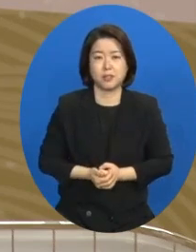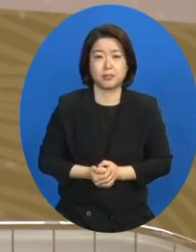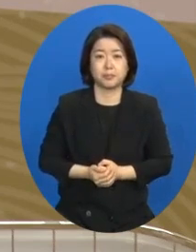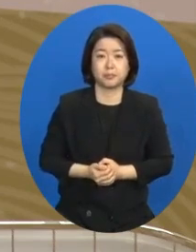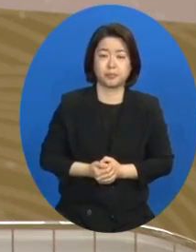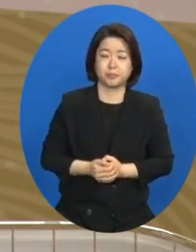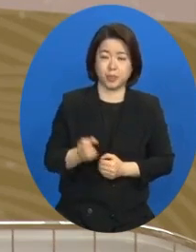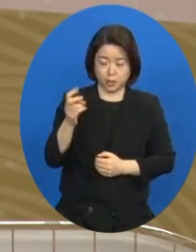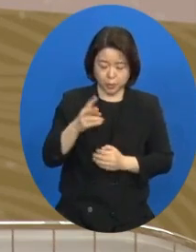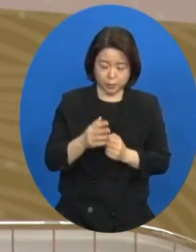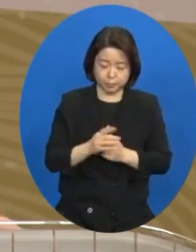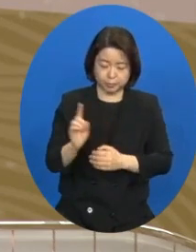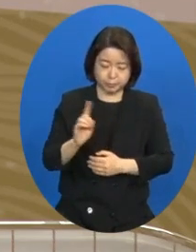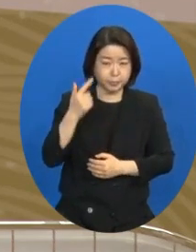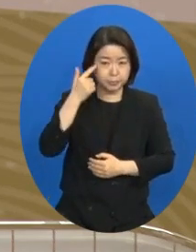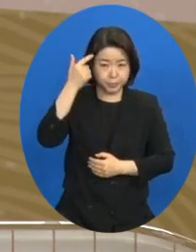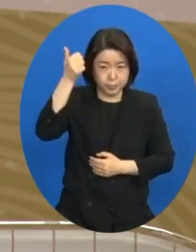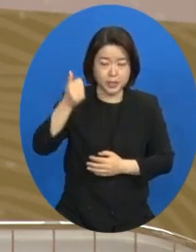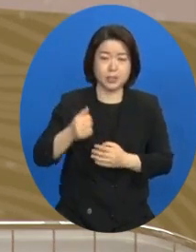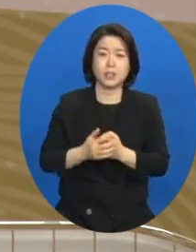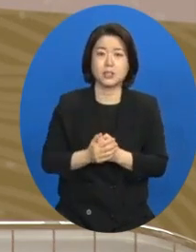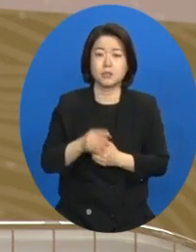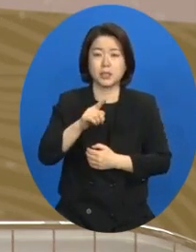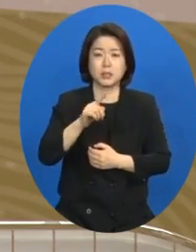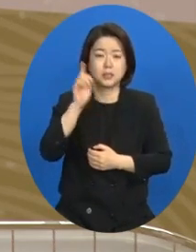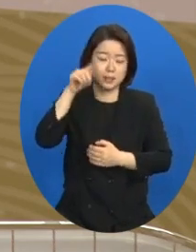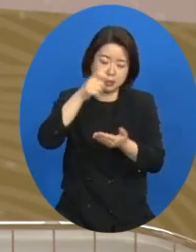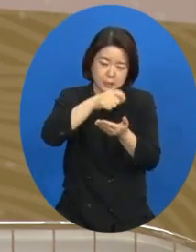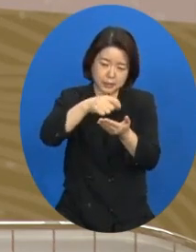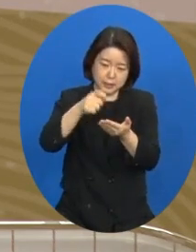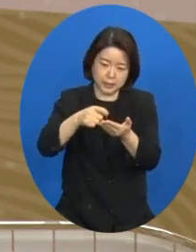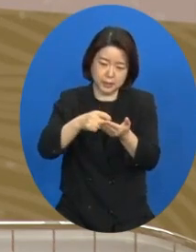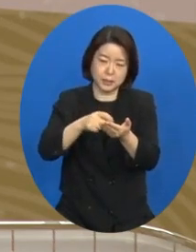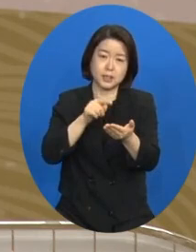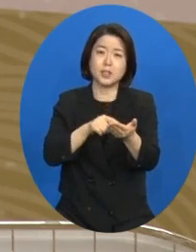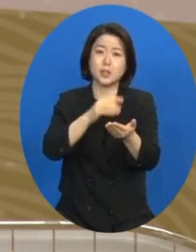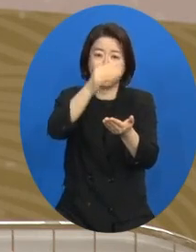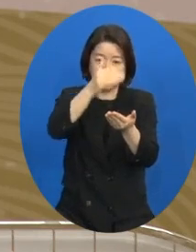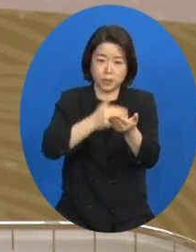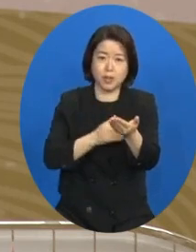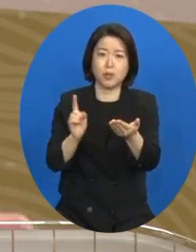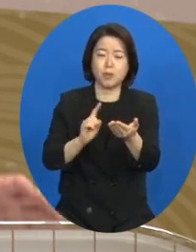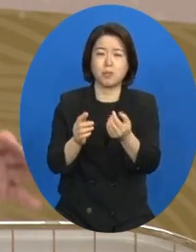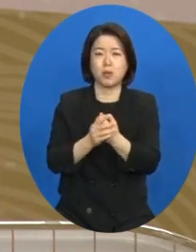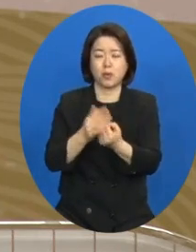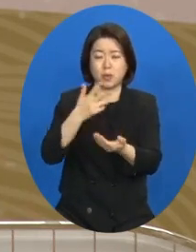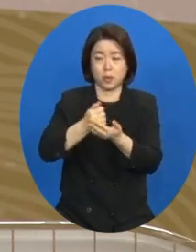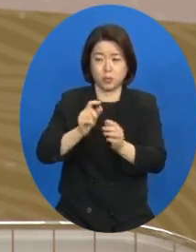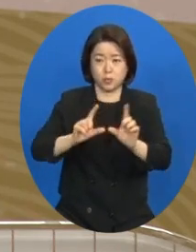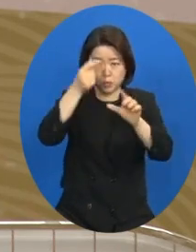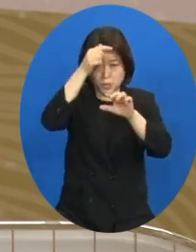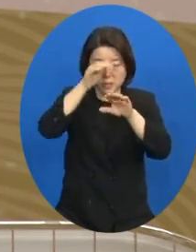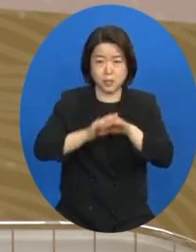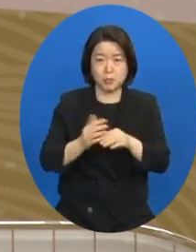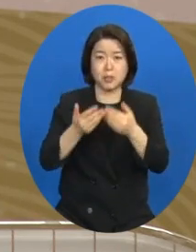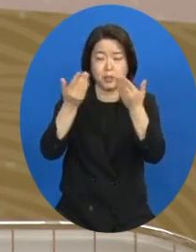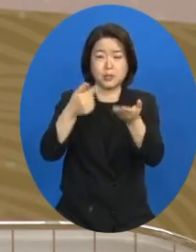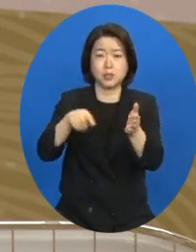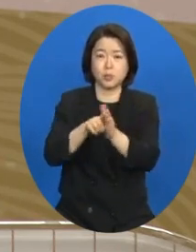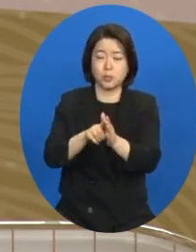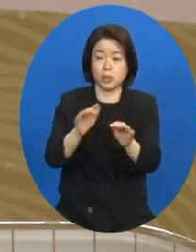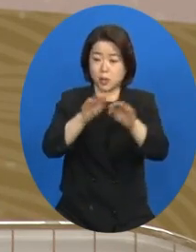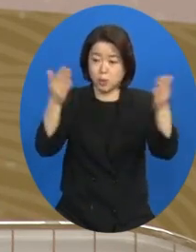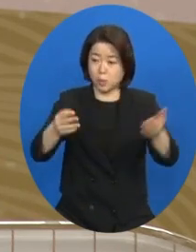어느 목사님이 그 일기에 이렇게 쓰셨던 라고요 주일 예배를 드리려고 강단에 올라 오셨는데